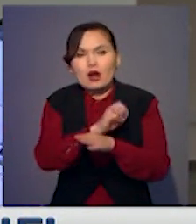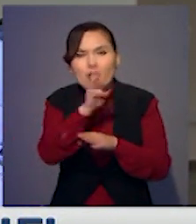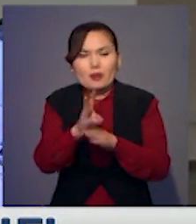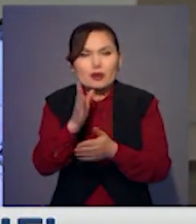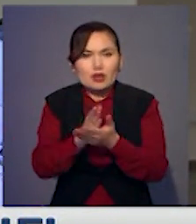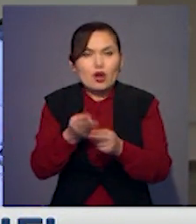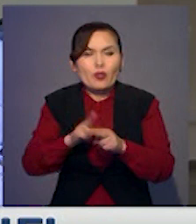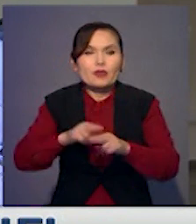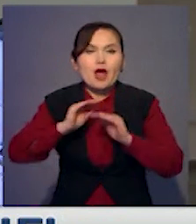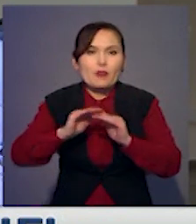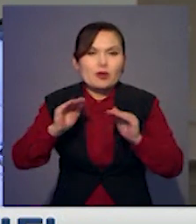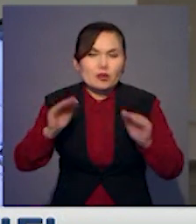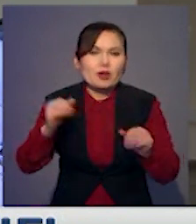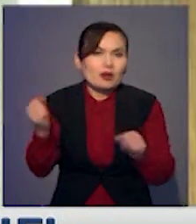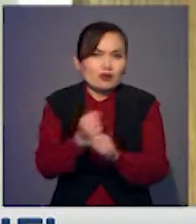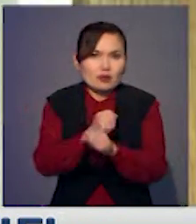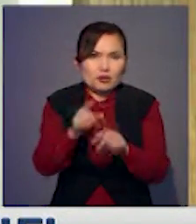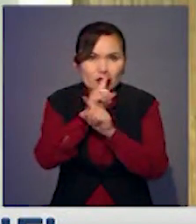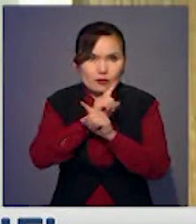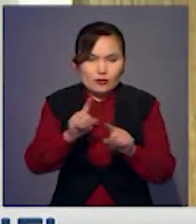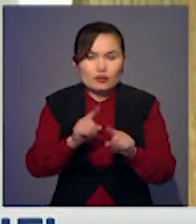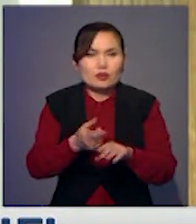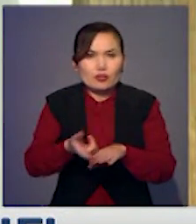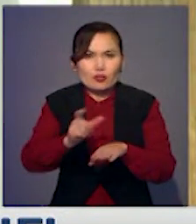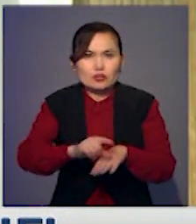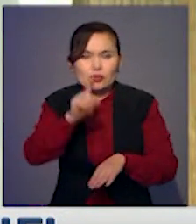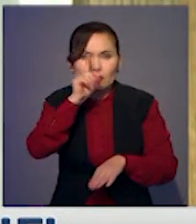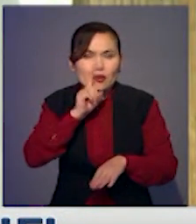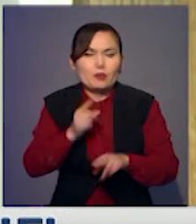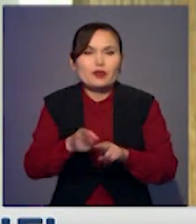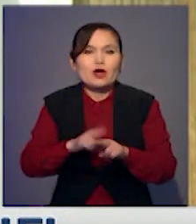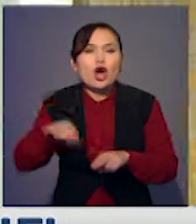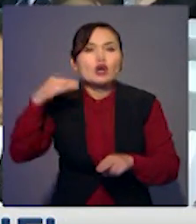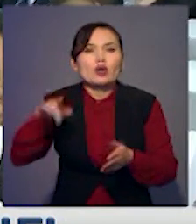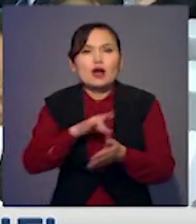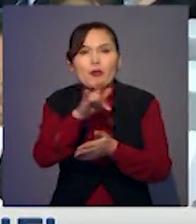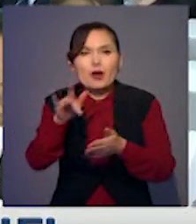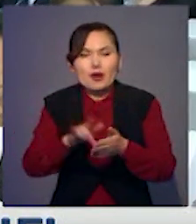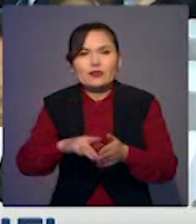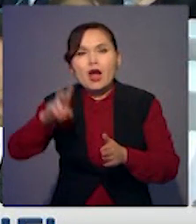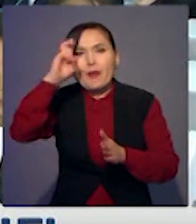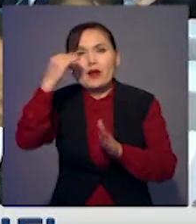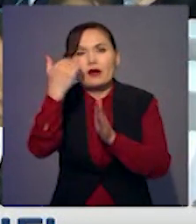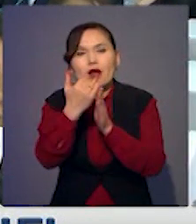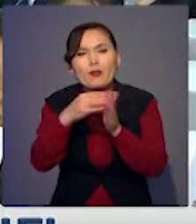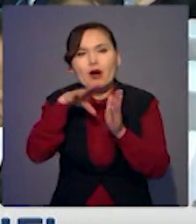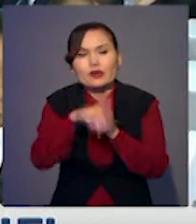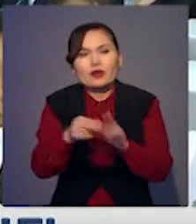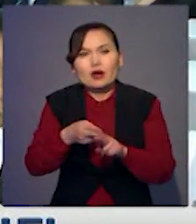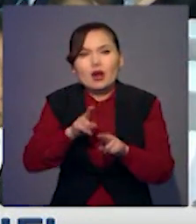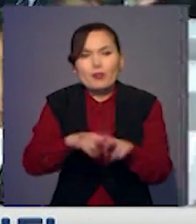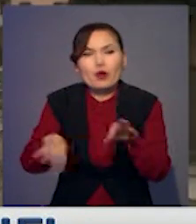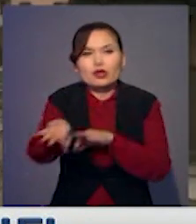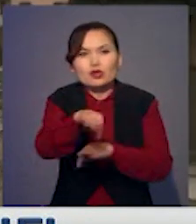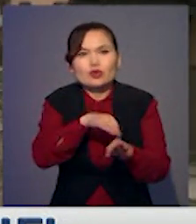орналасқан мектептерінде болады. Түркістан қаласы бойынша цифрлы Қазақстан мемлекеттік бағдарламасын іске асыру мақсатында бірқатар